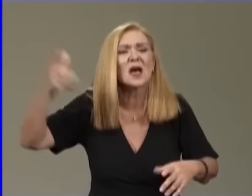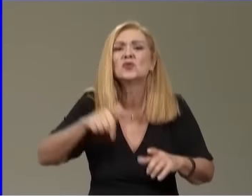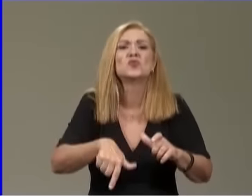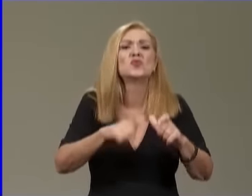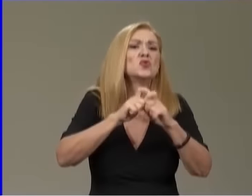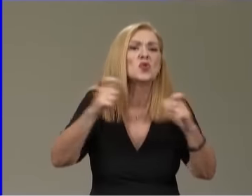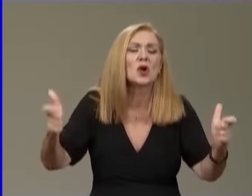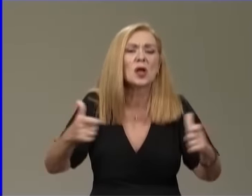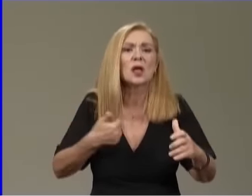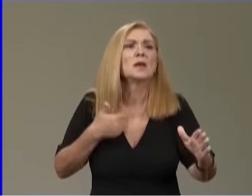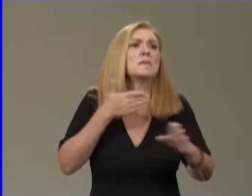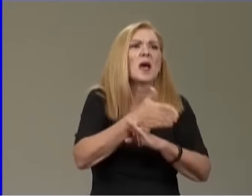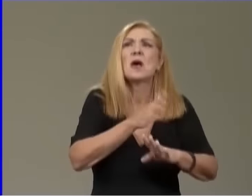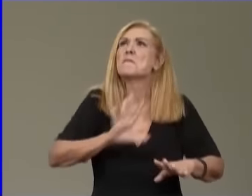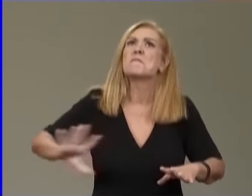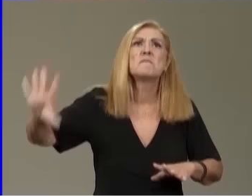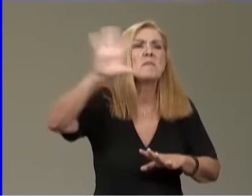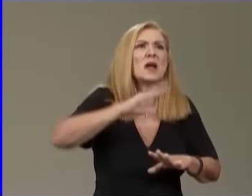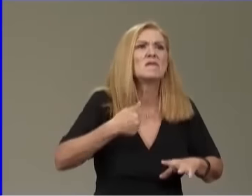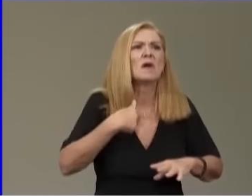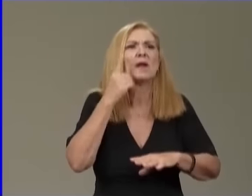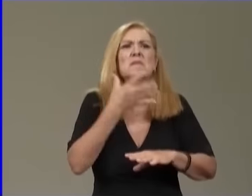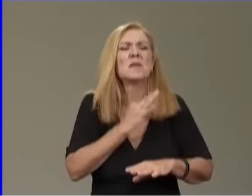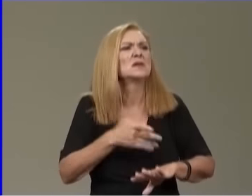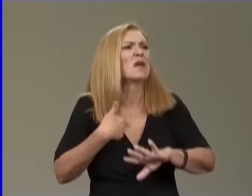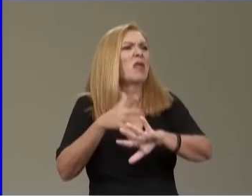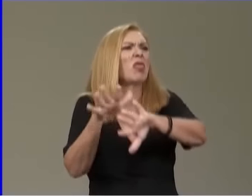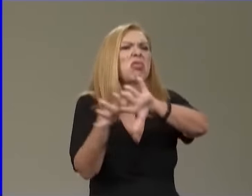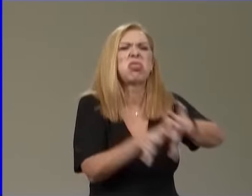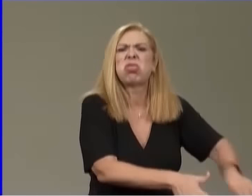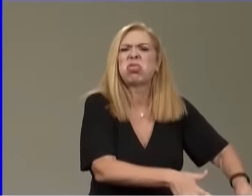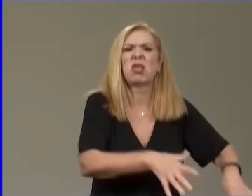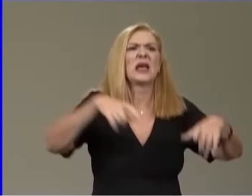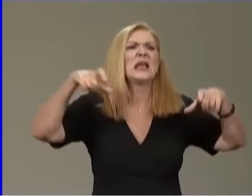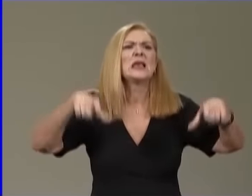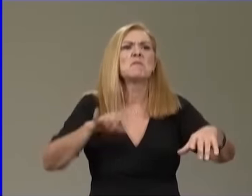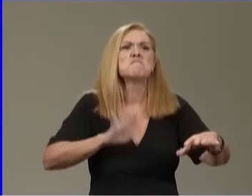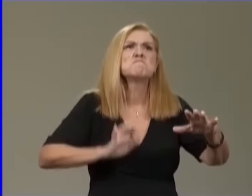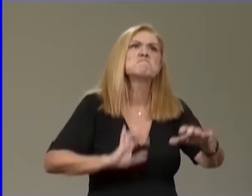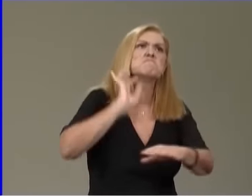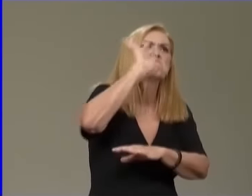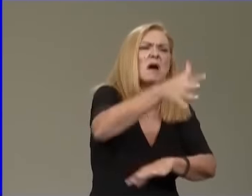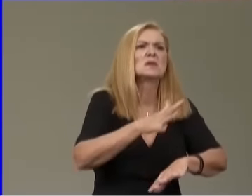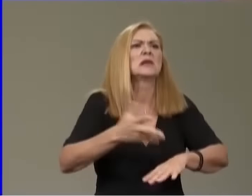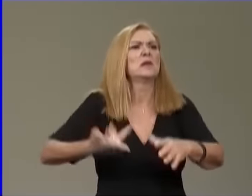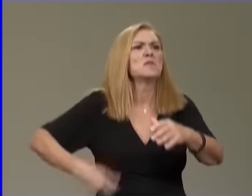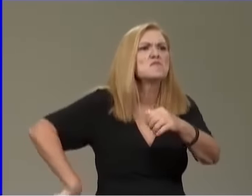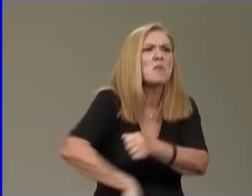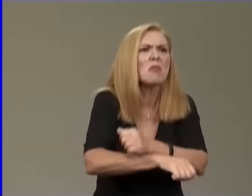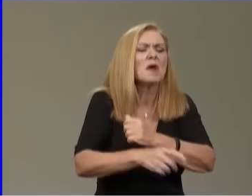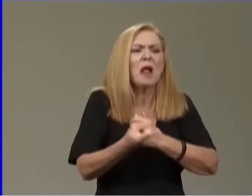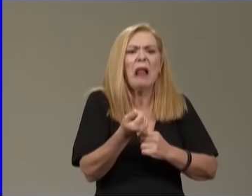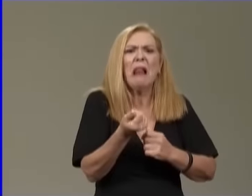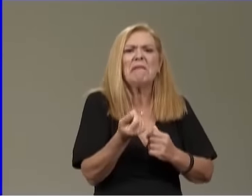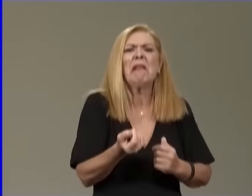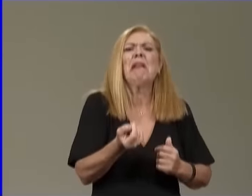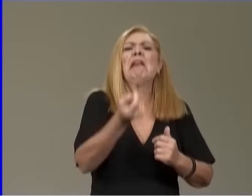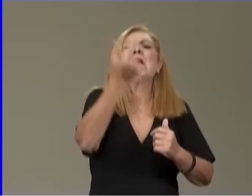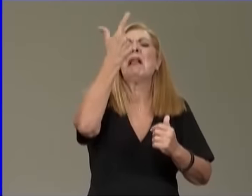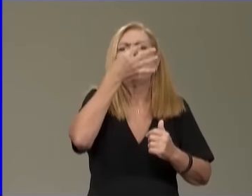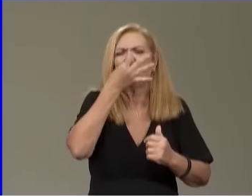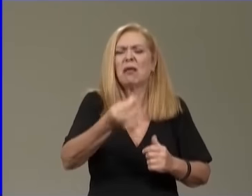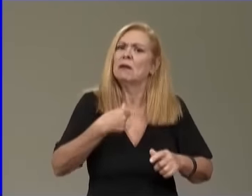σε πόσα σχολεία πηγαίνω στην περιφέρεια και βλέπω εγκαταλελειμμένα γήπεδα μπάσκετ ή ποδοσφαίρου, τα οποία με λίγα χρήματα μπορούν να